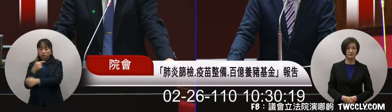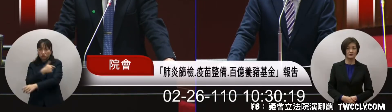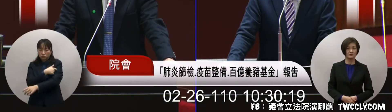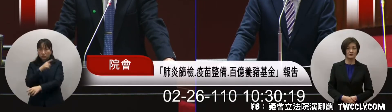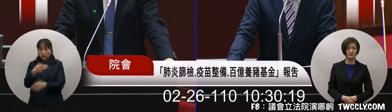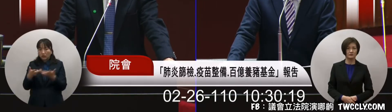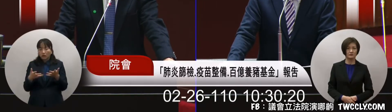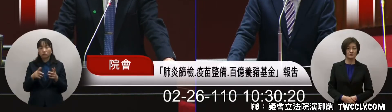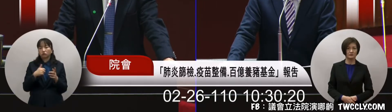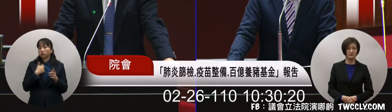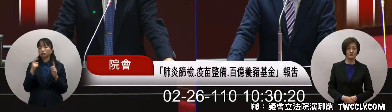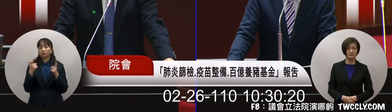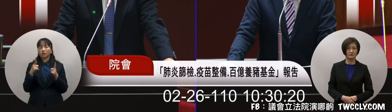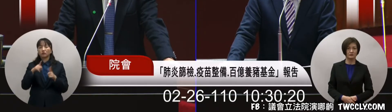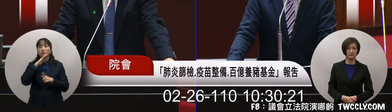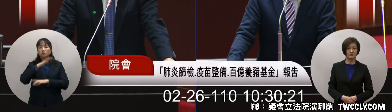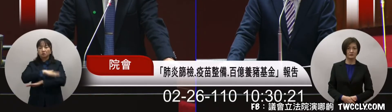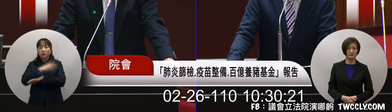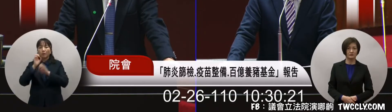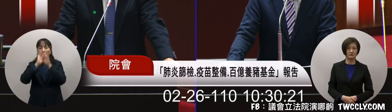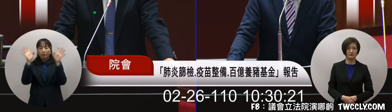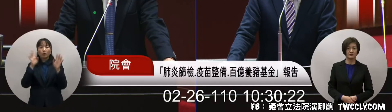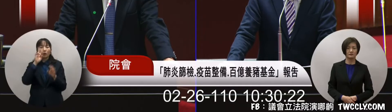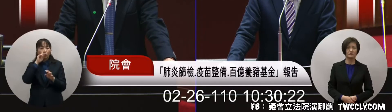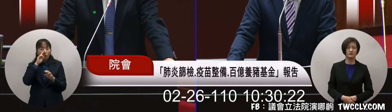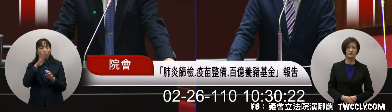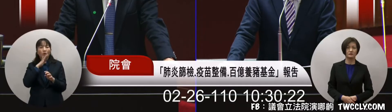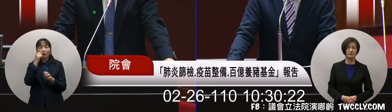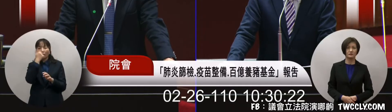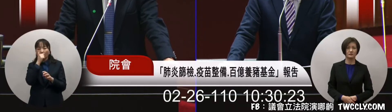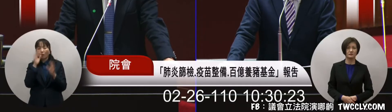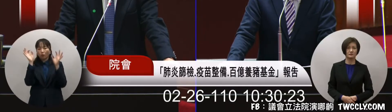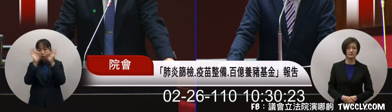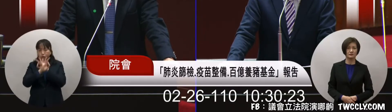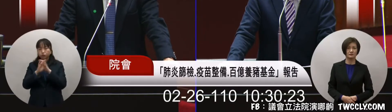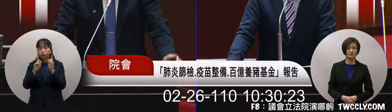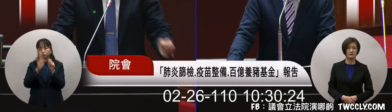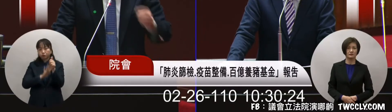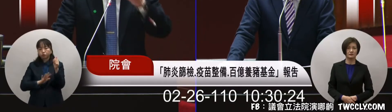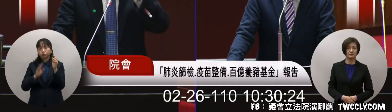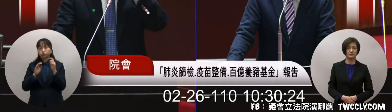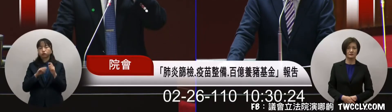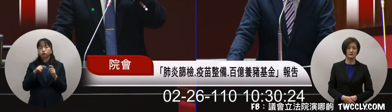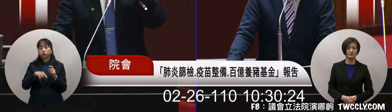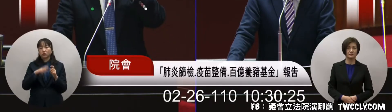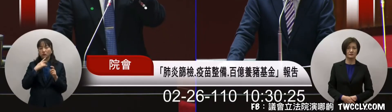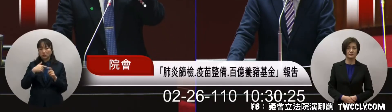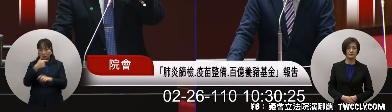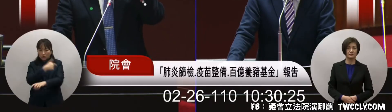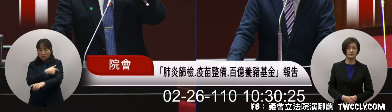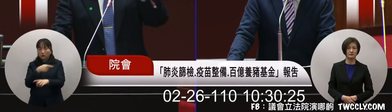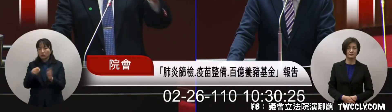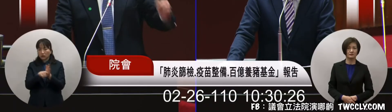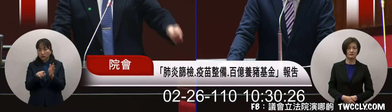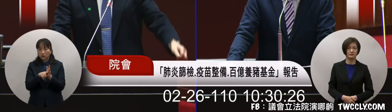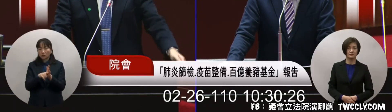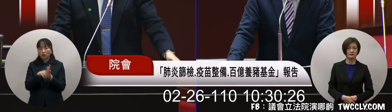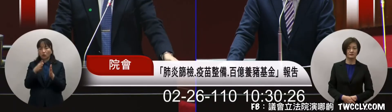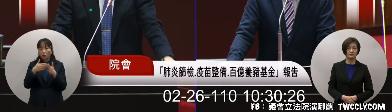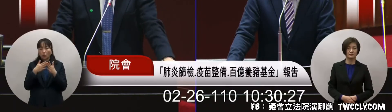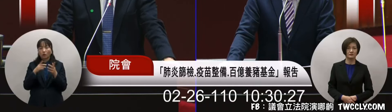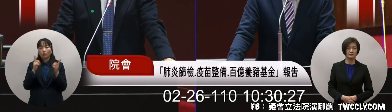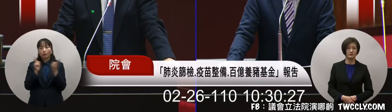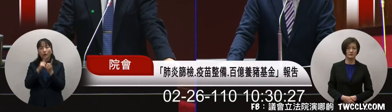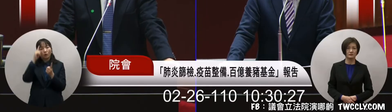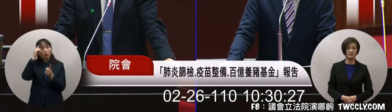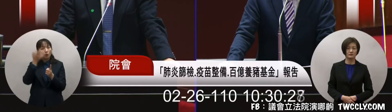是报道的一个失误或是翻译上的失误。那是因为在施打疫苗的时候都有一些发烧